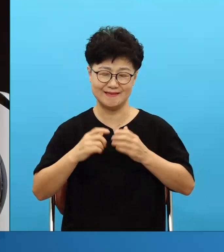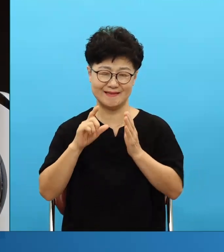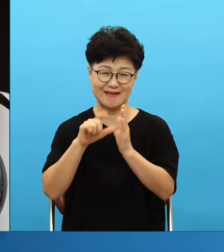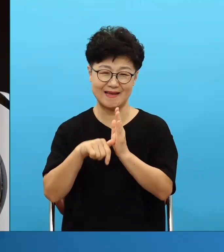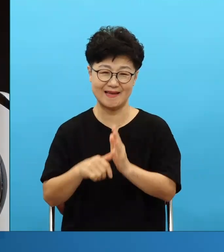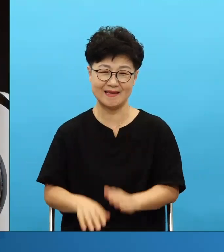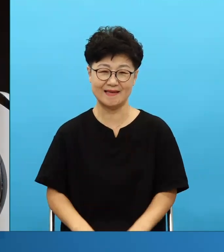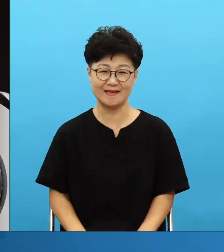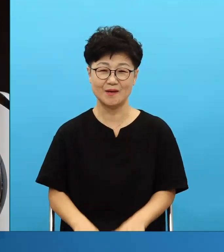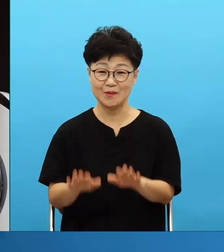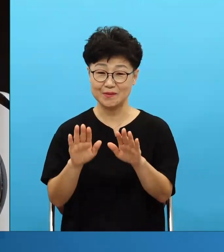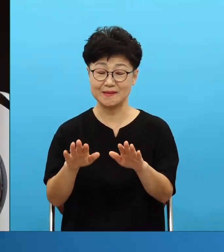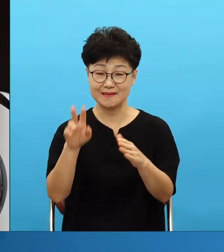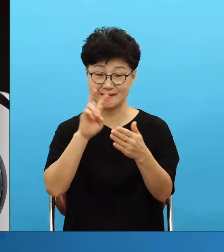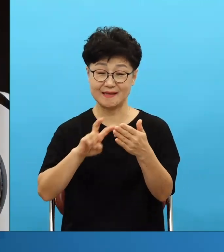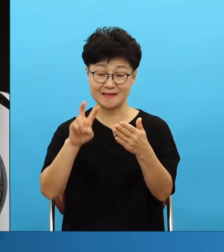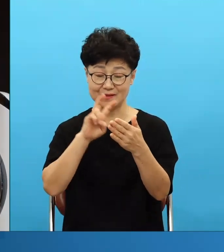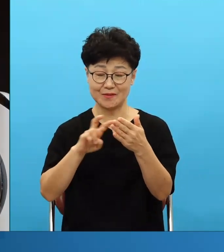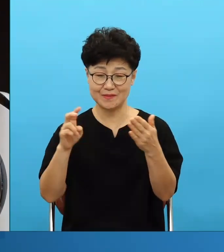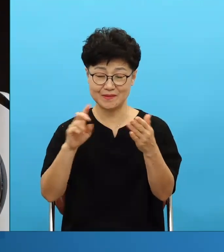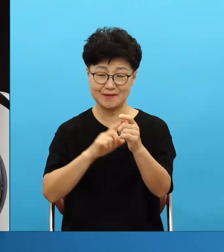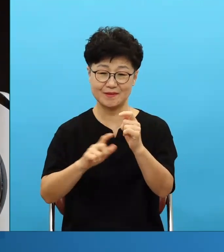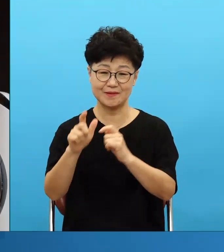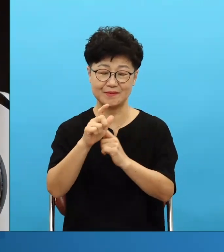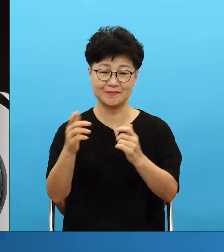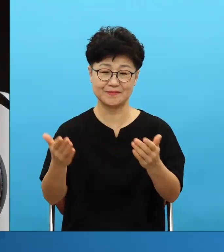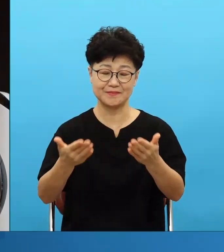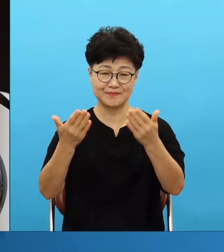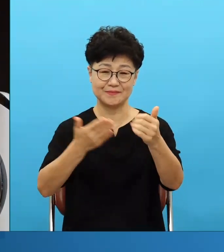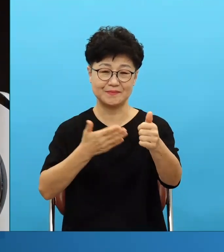이 시간 함께 찬양드리겠습니다.